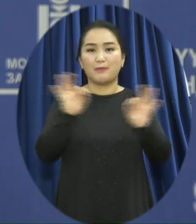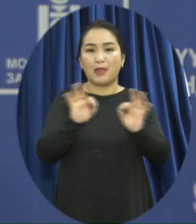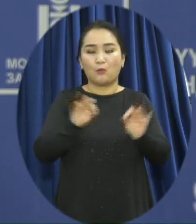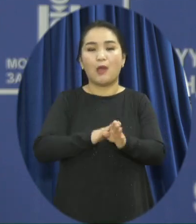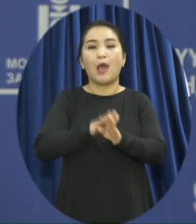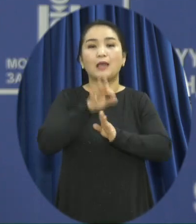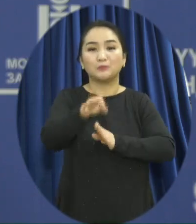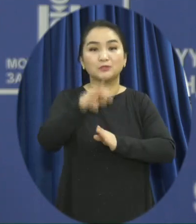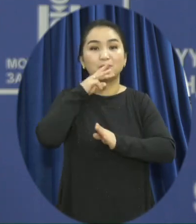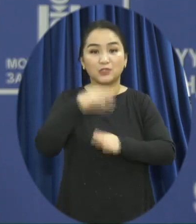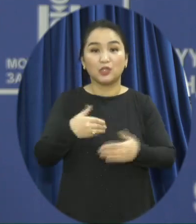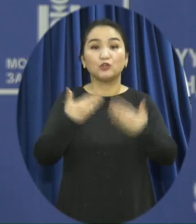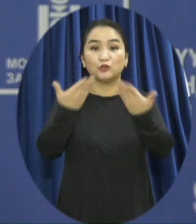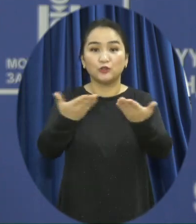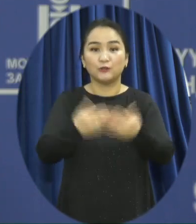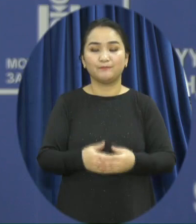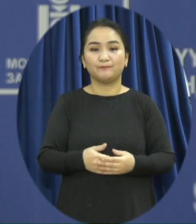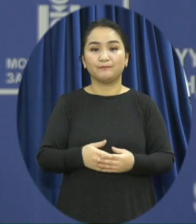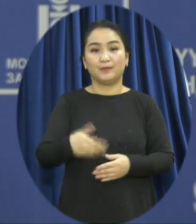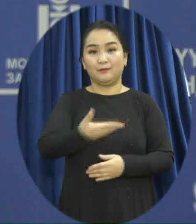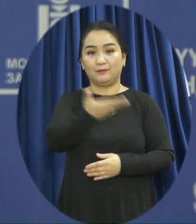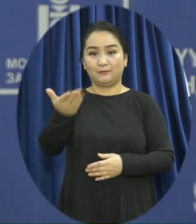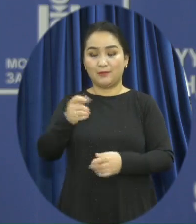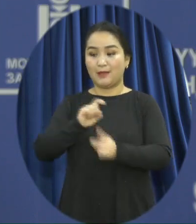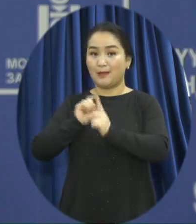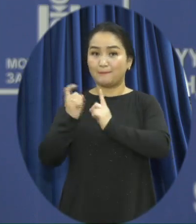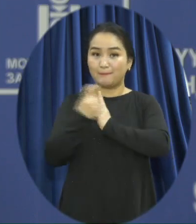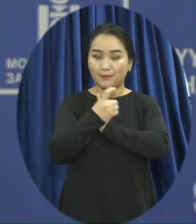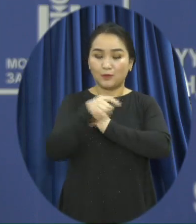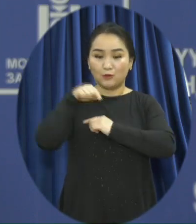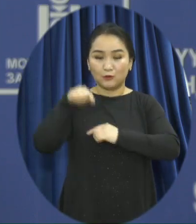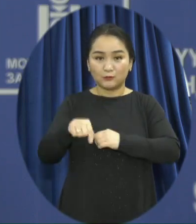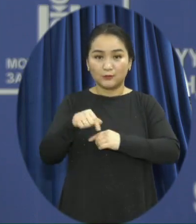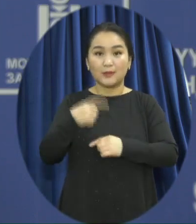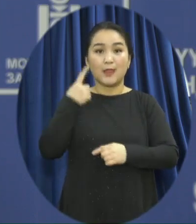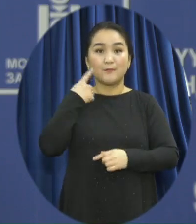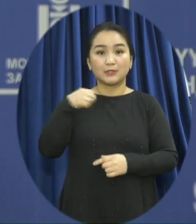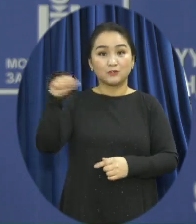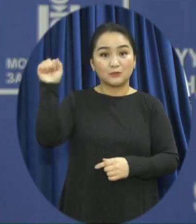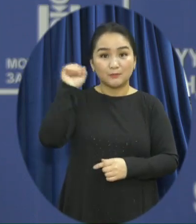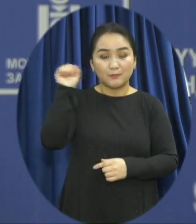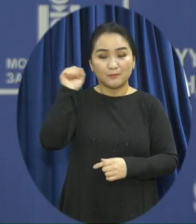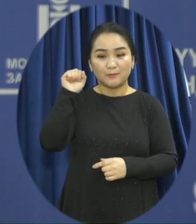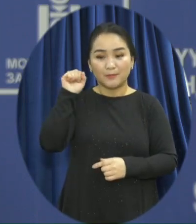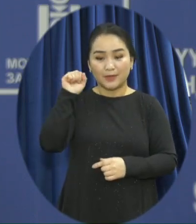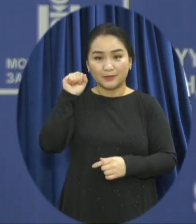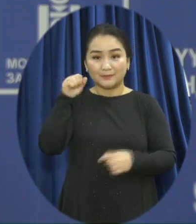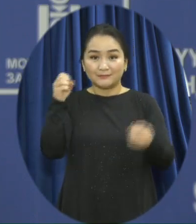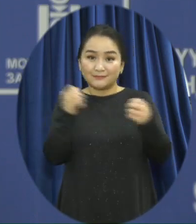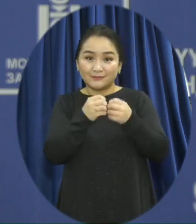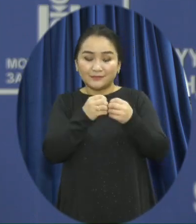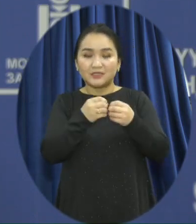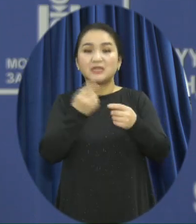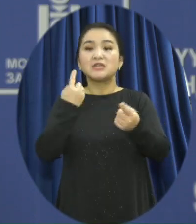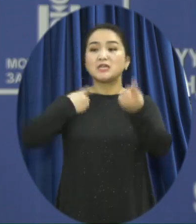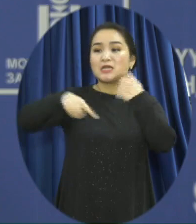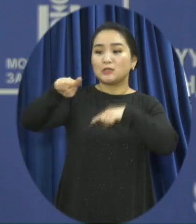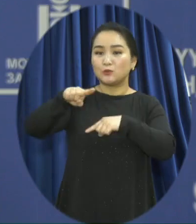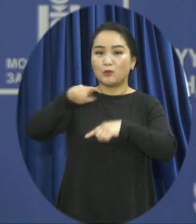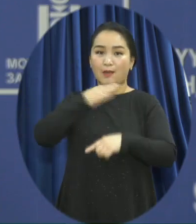байна. Ийм учраас та бүхэн хамгаалтаа сайн барьж өнөөдөр Мартин 8 гэж ингэж баярлахаасаа илүү те гэр бүлээ хайртай хүмүүсээ